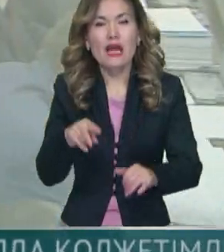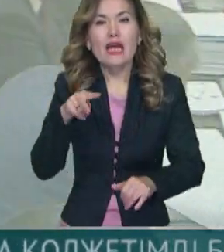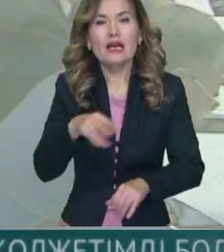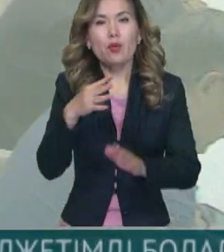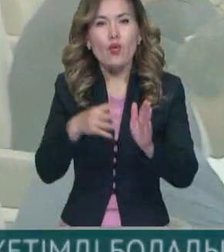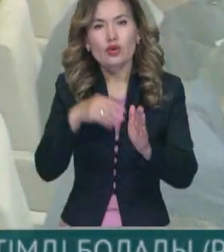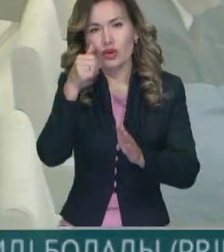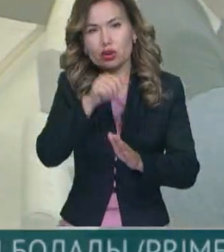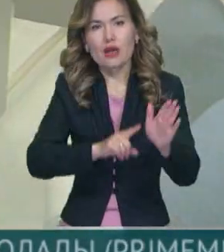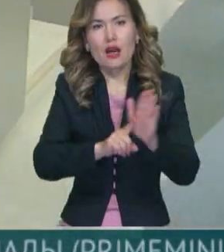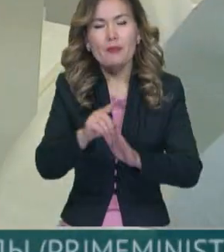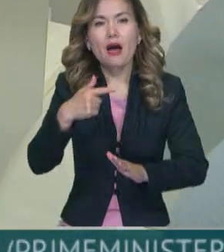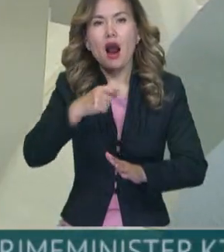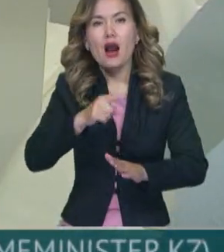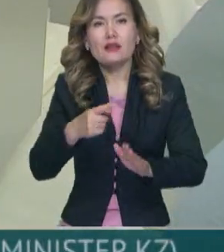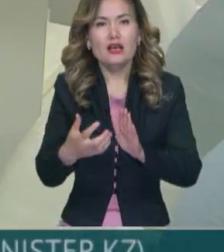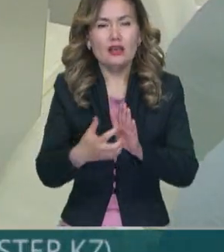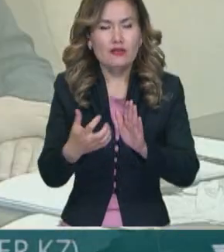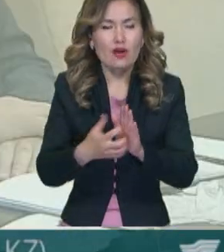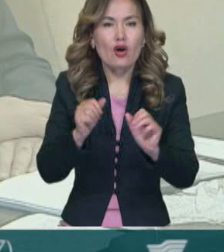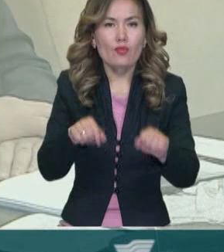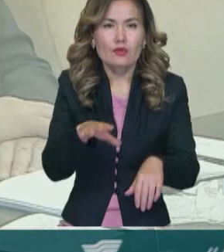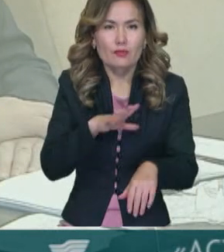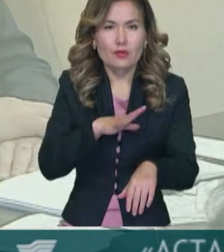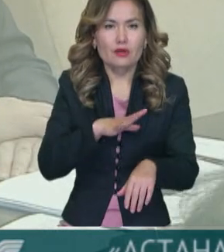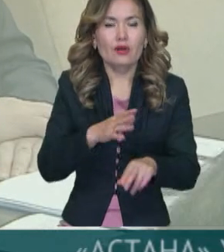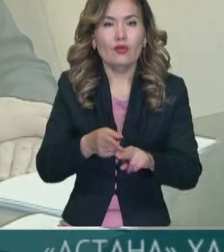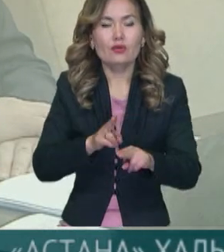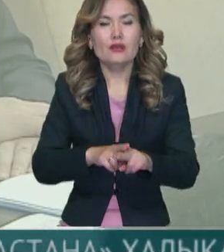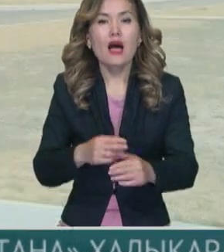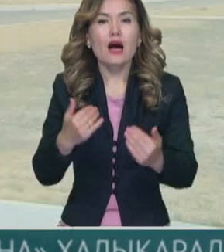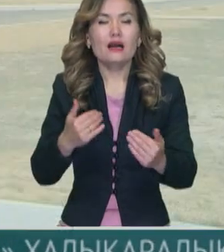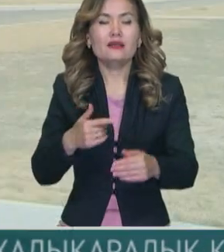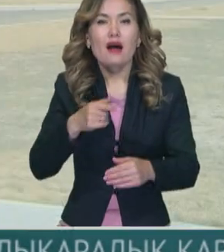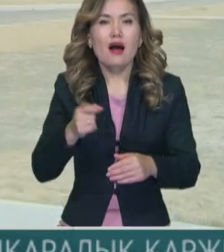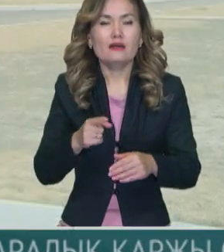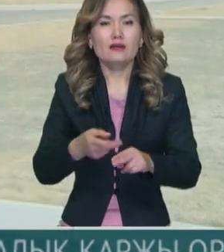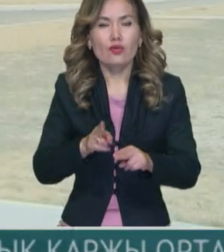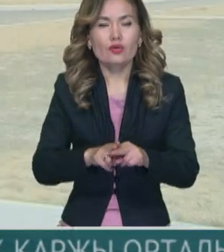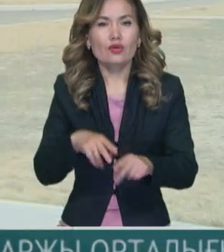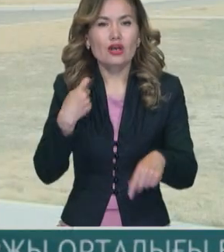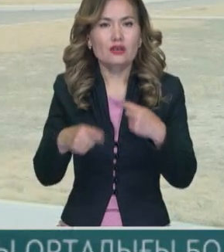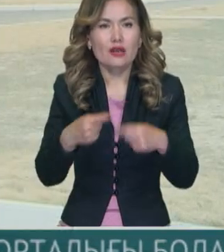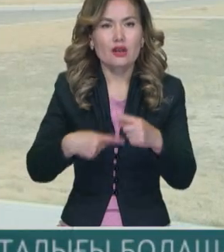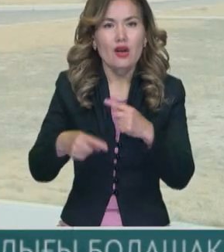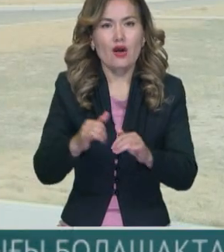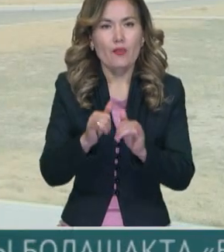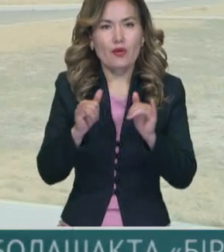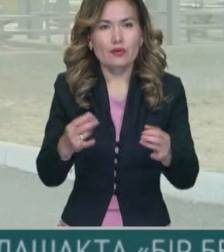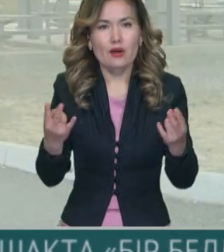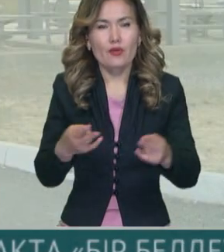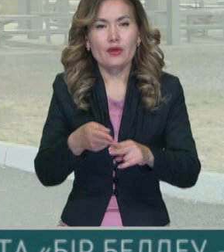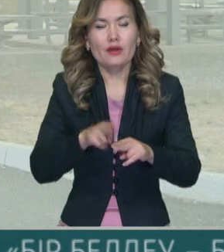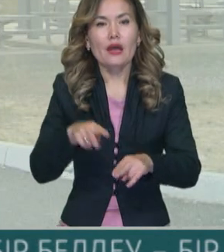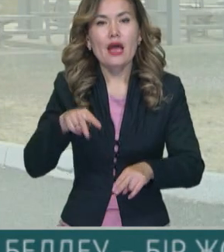2019 жылы газ тапшылығы болуы мүмкін дейді. Сондықтан газ делдарсыз сатылуы керек. Ол үшін электронды сауда алаңы қарастырылған. Бұл